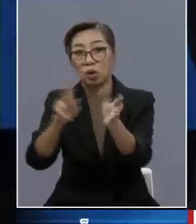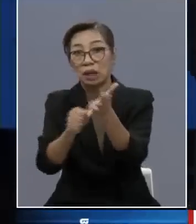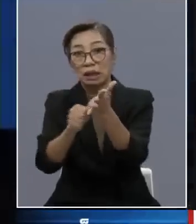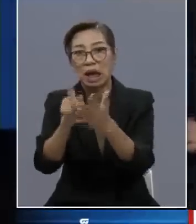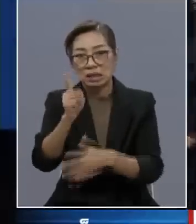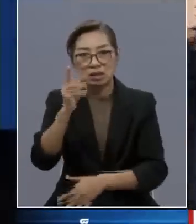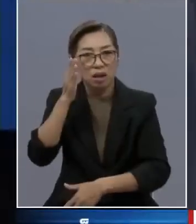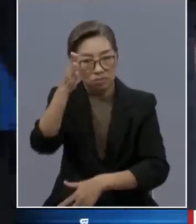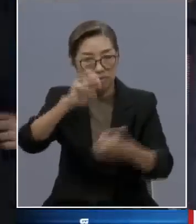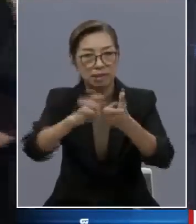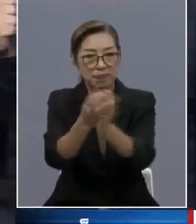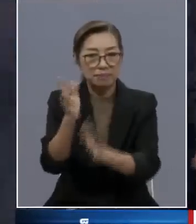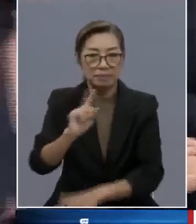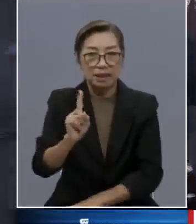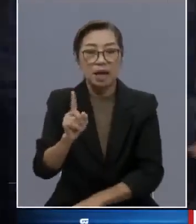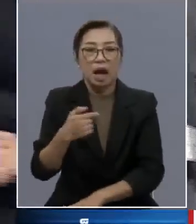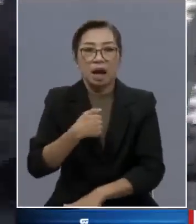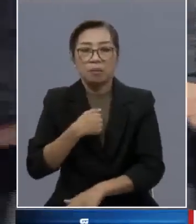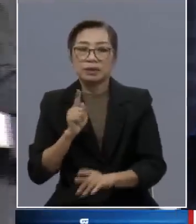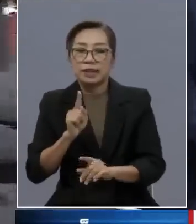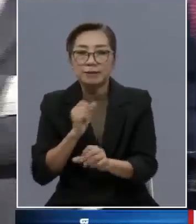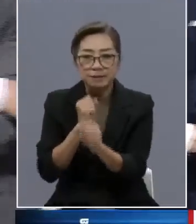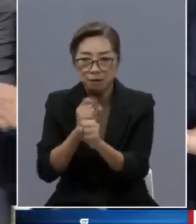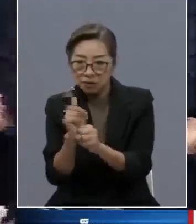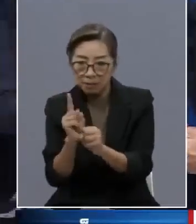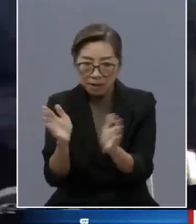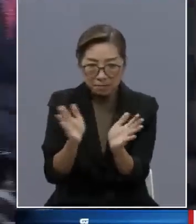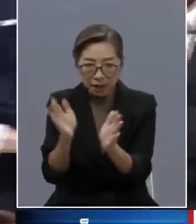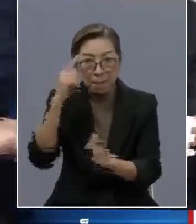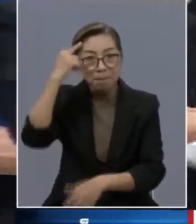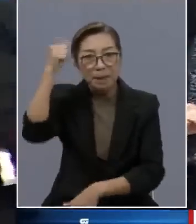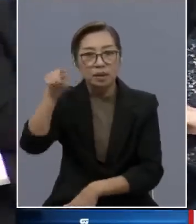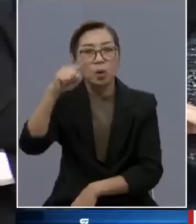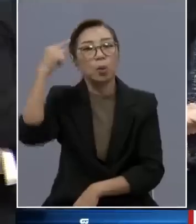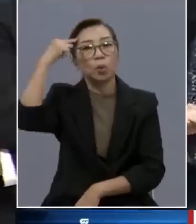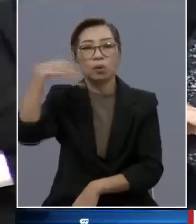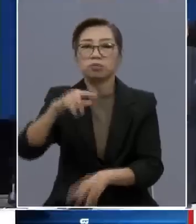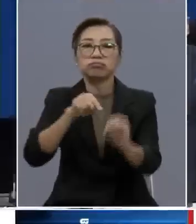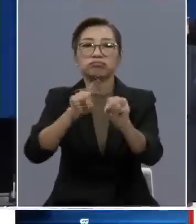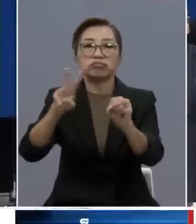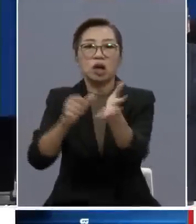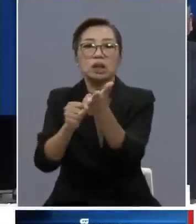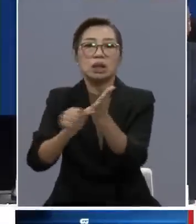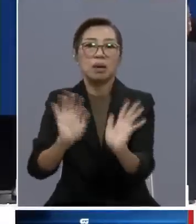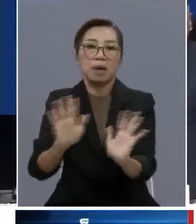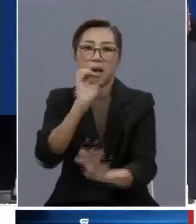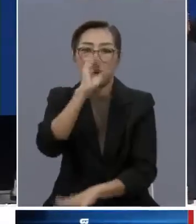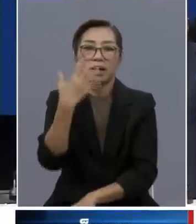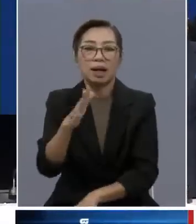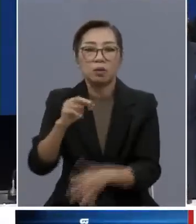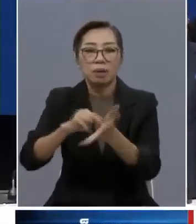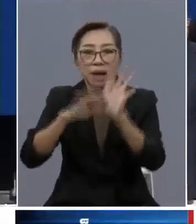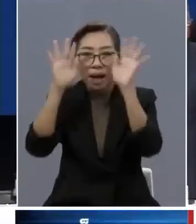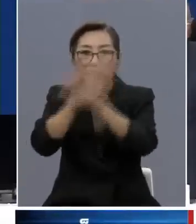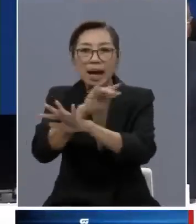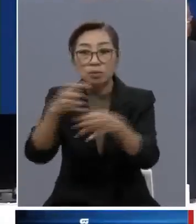ก็เลยรู้ว่าจะต้องประคับประคองตัวเองอยู่ในเกมนี้อย่างไรก็เลยมีจุดยืนที่ไม่ได้แก้มาตั้งแต่ต้นเกมนี้มันก็เหมือนเป็นการบีบ